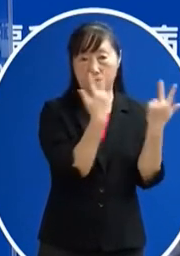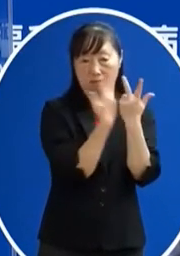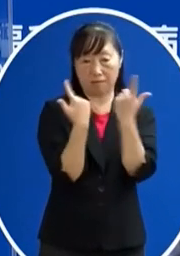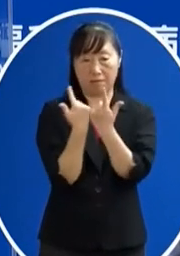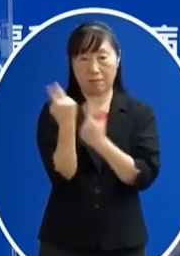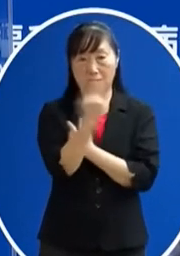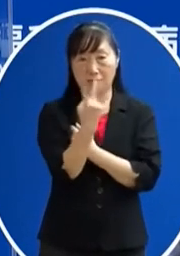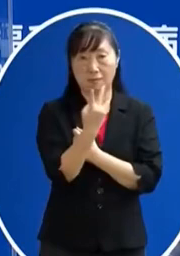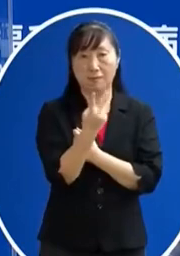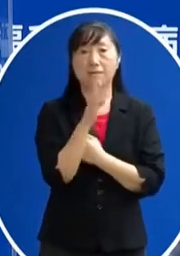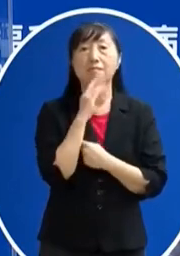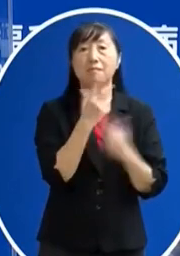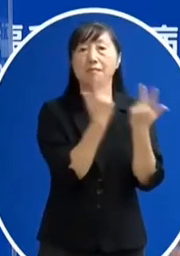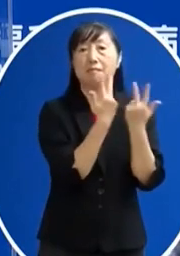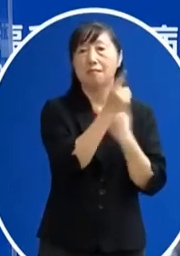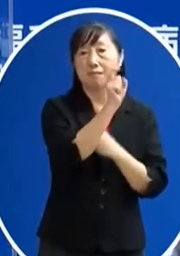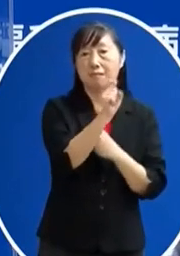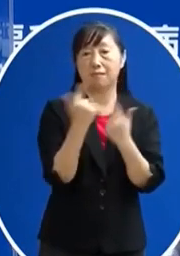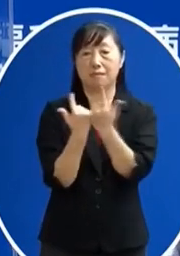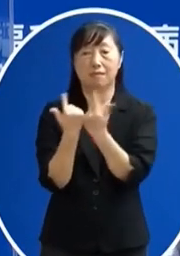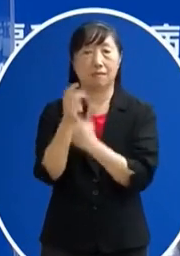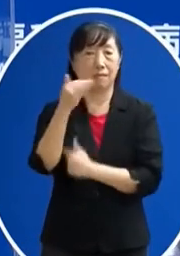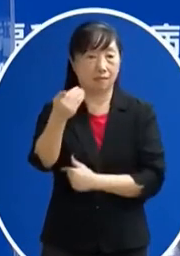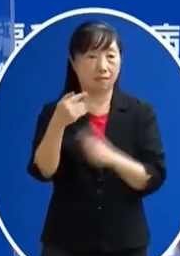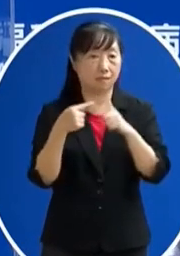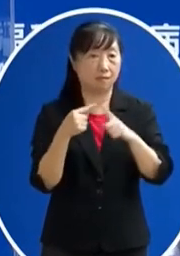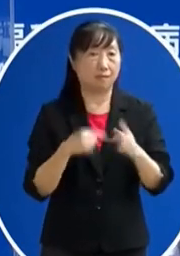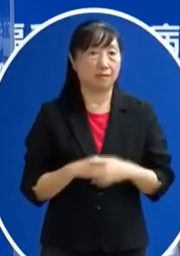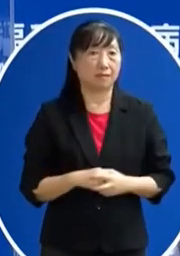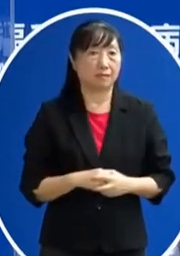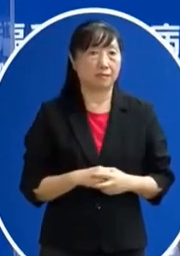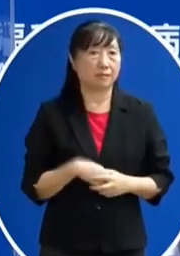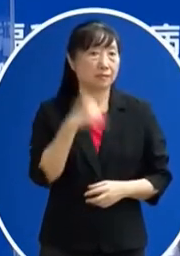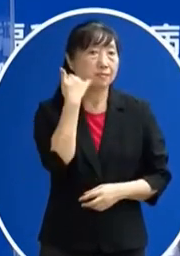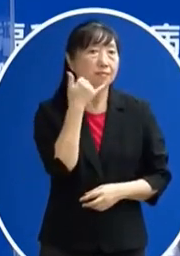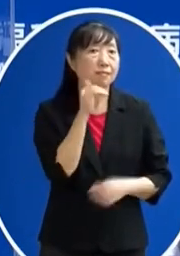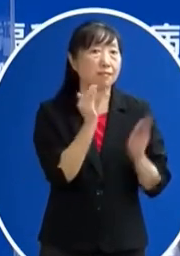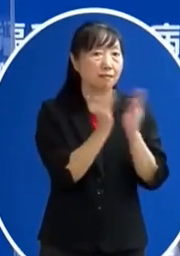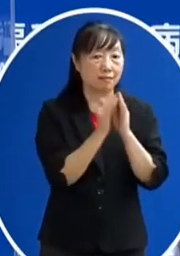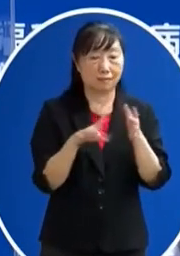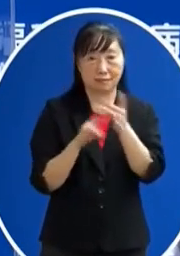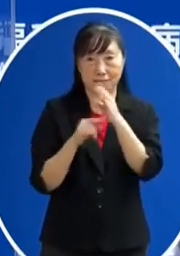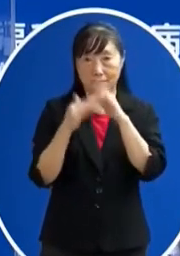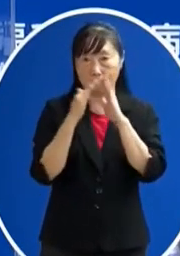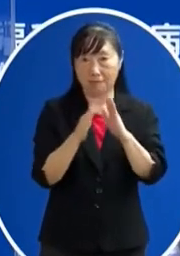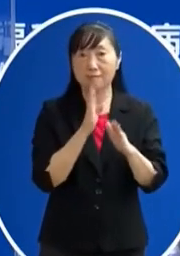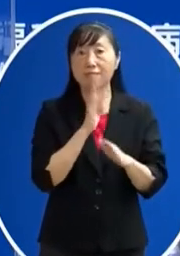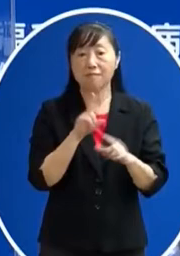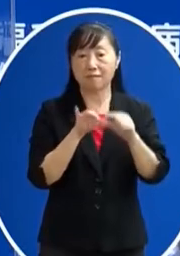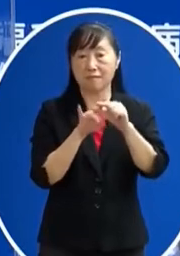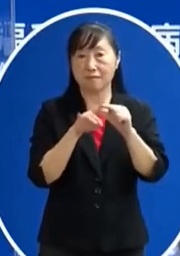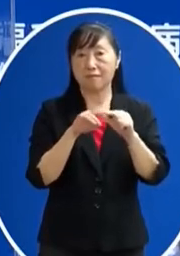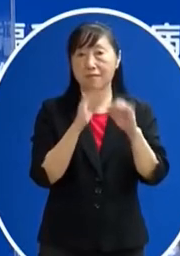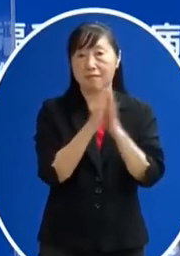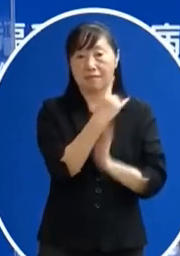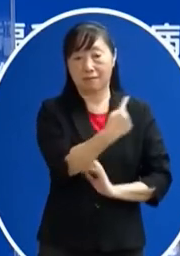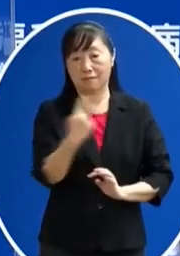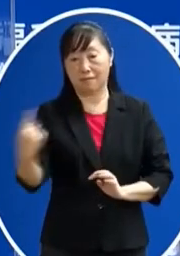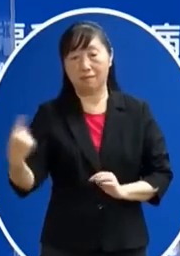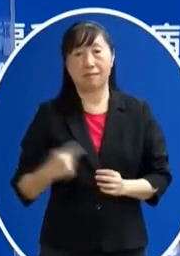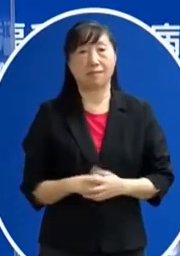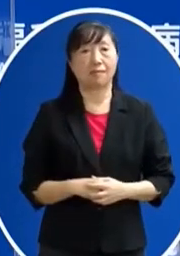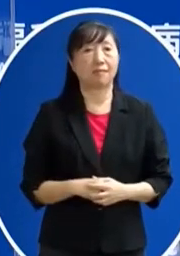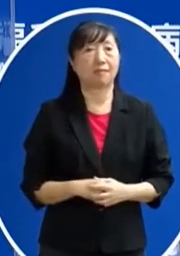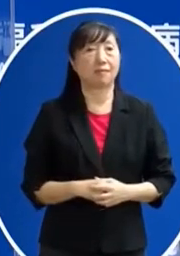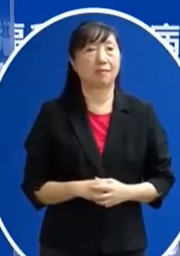哈，新北市10例，台北市9例，那基隆市、桃园市、新竹市、桃中市哈各1例哈，